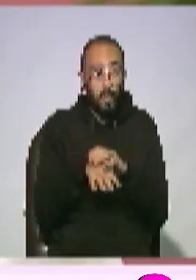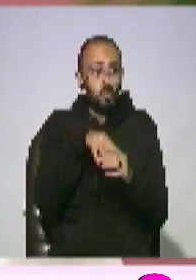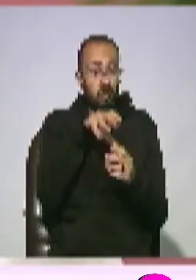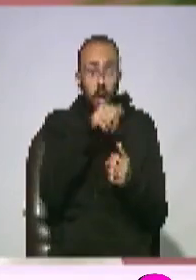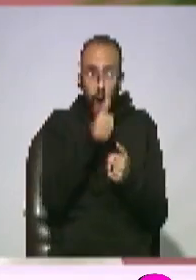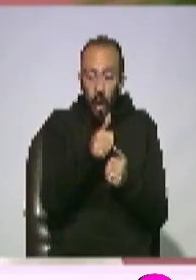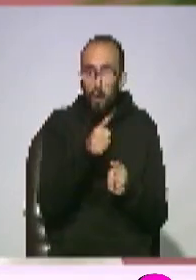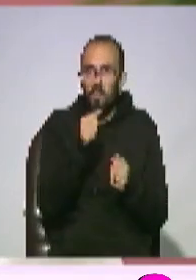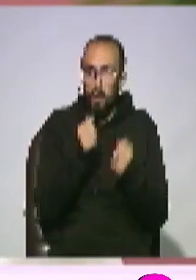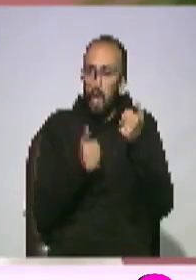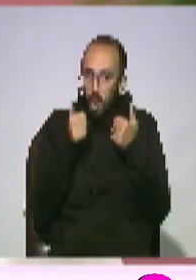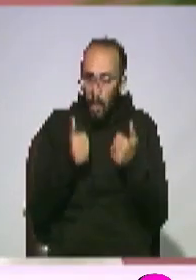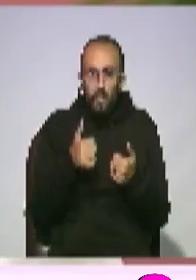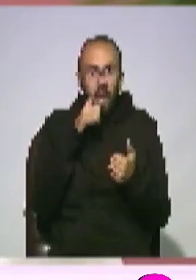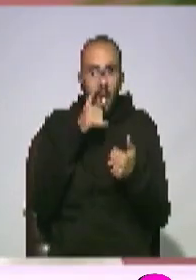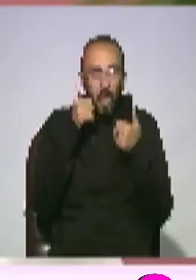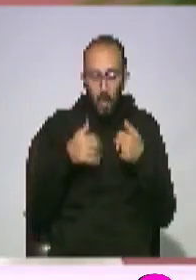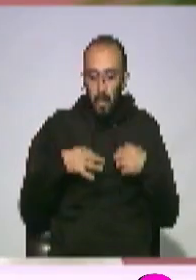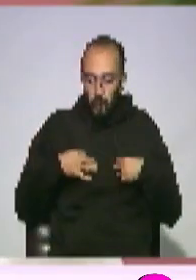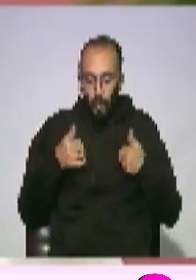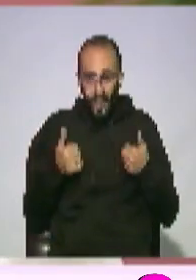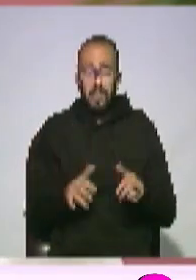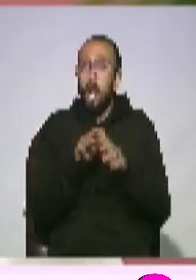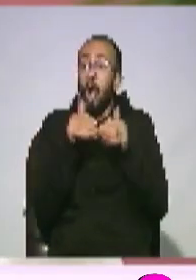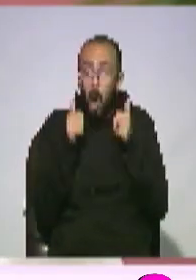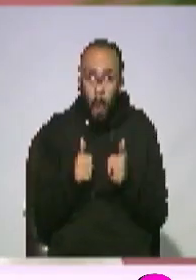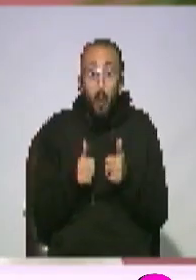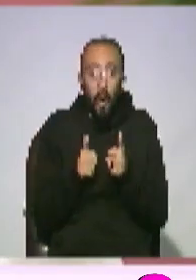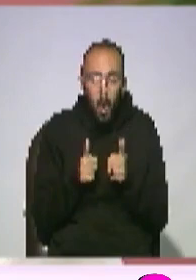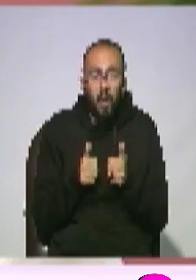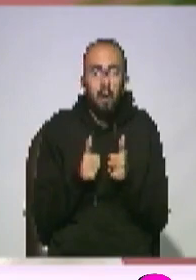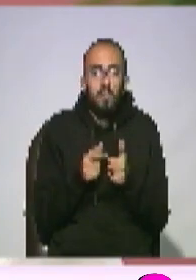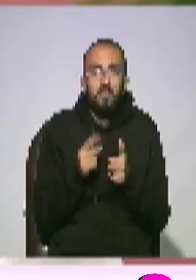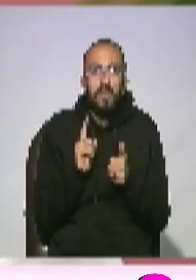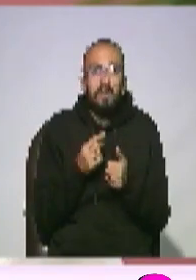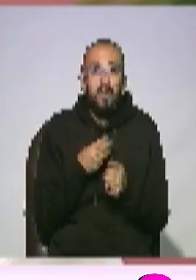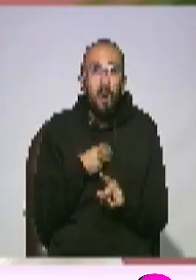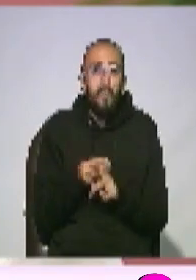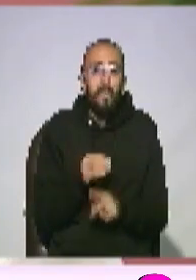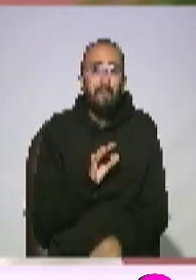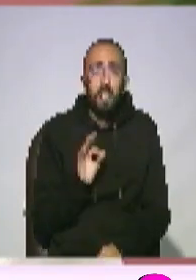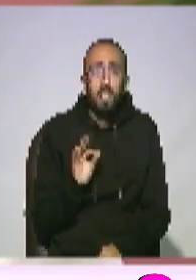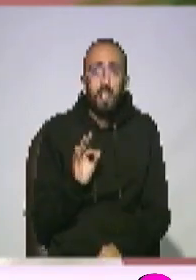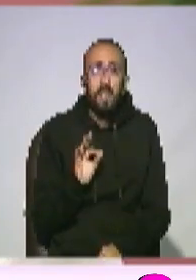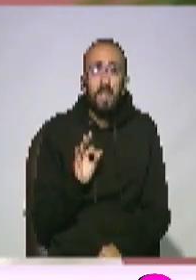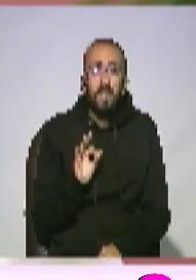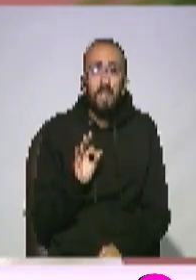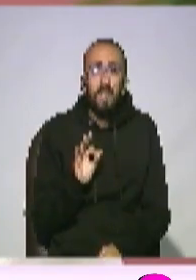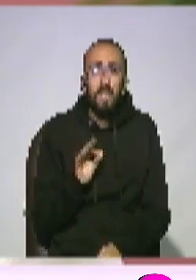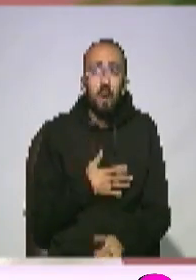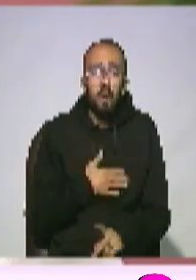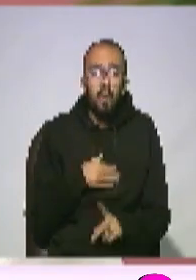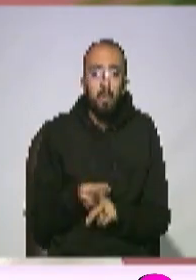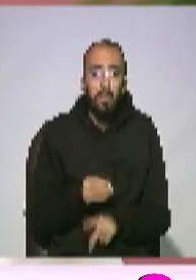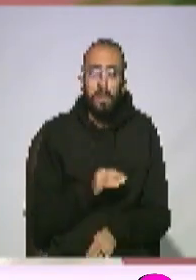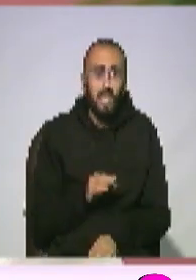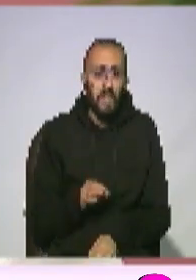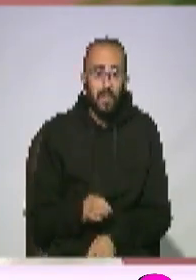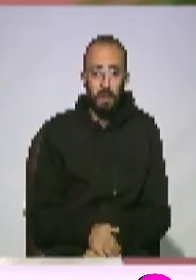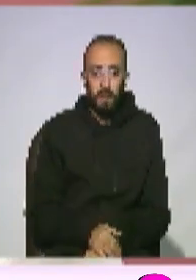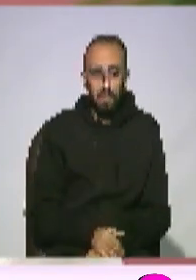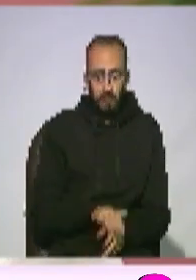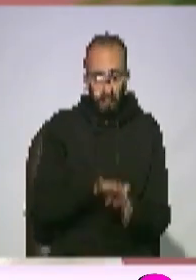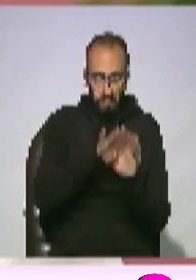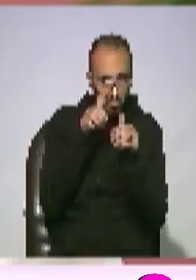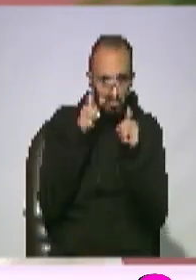مكان كويس، يبقى عنده عربيه، ويبقى عنده لبس كويس، ويبقى كويس ان واحد يعلم ولاده تعليم كويس. كل ده حاجات كويسة، أنا لا